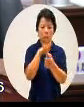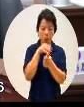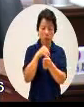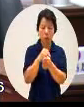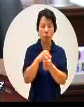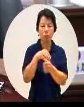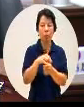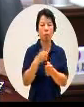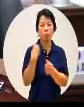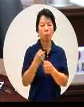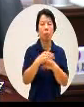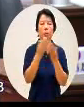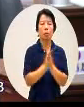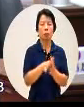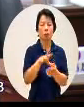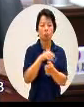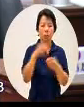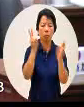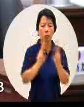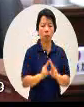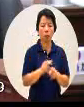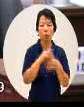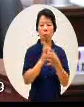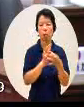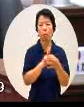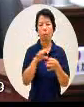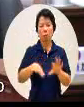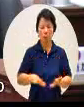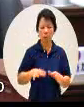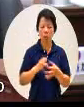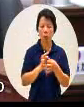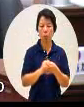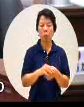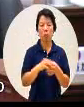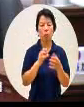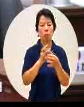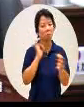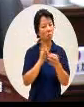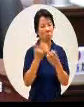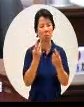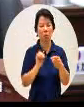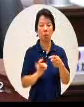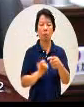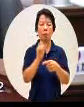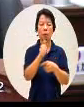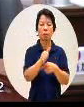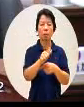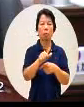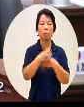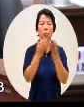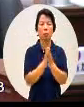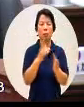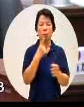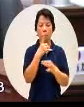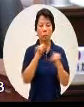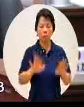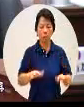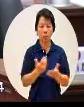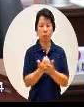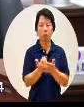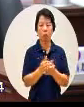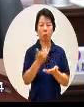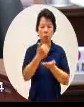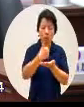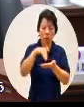是電子跟這個關聯性大概百分之五而已所以我等一下會講交通講預算講文化